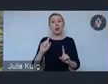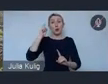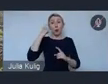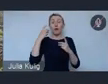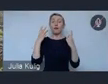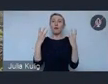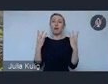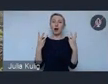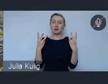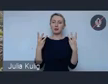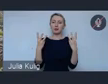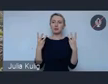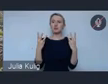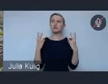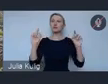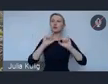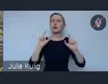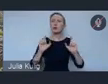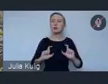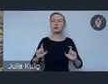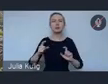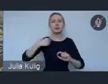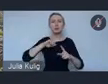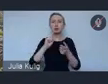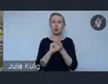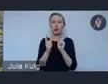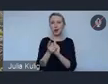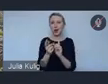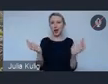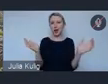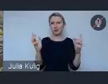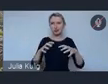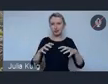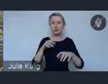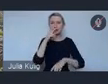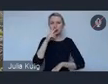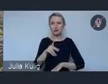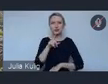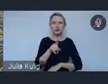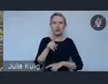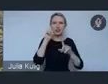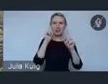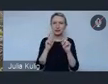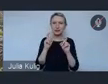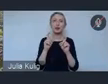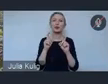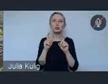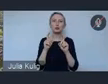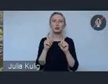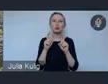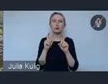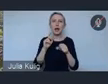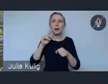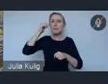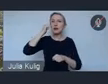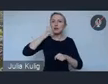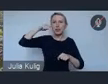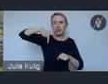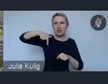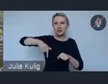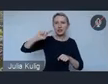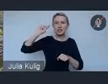to nieustannie Spotykamy się i widzicie państwo na zdjęciu piwnice Centrum